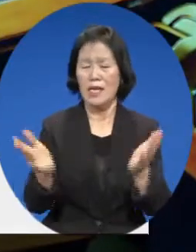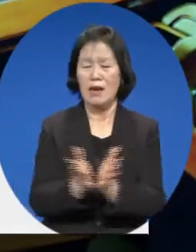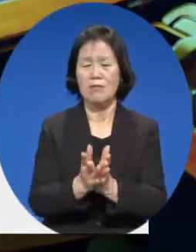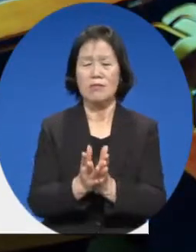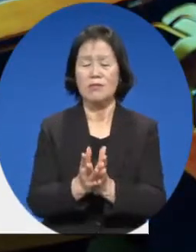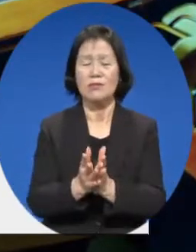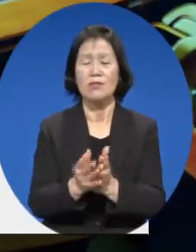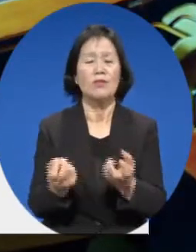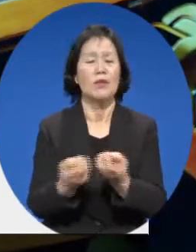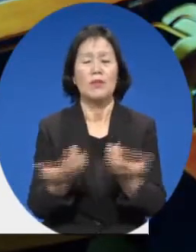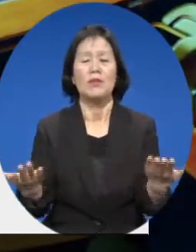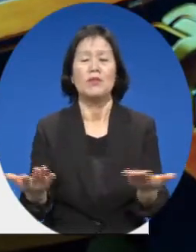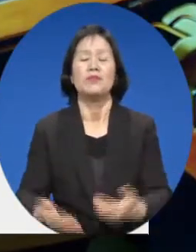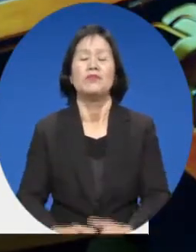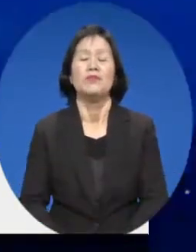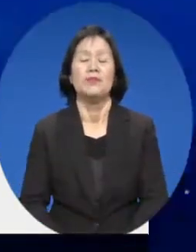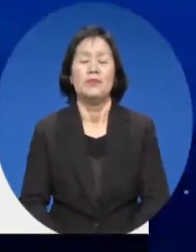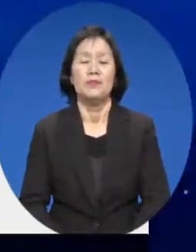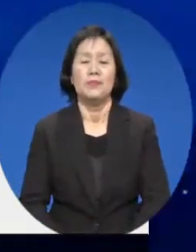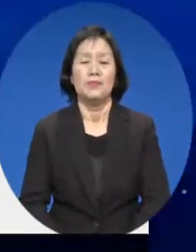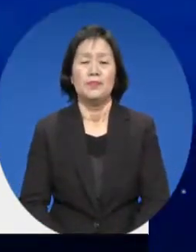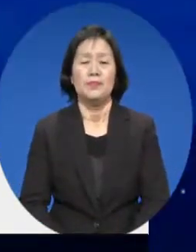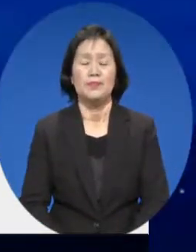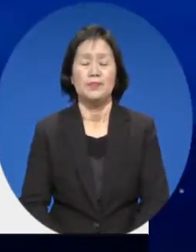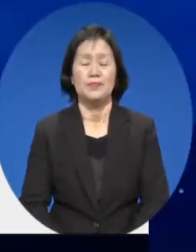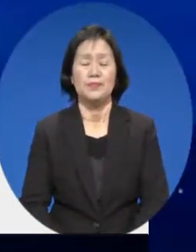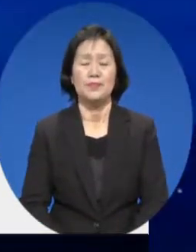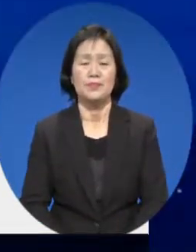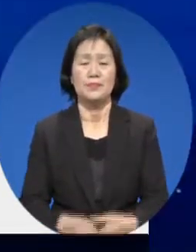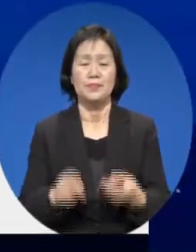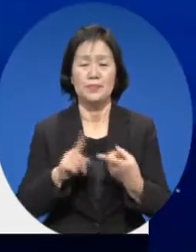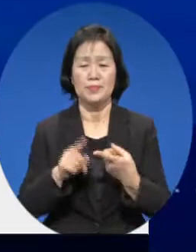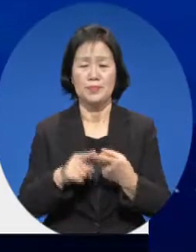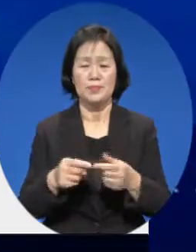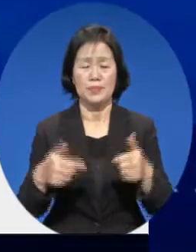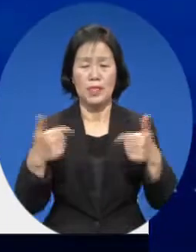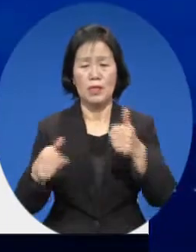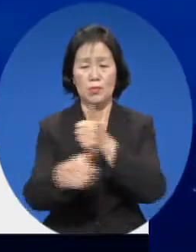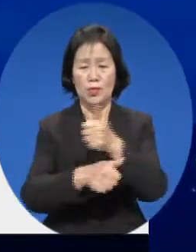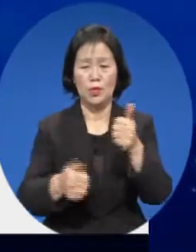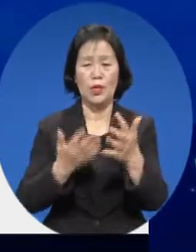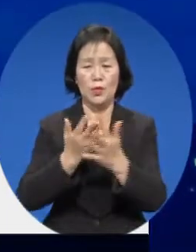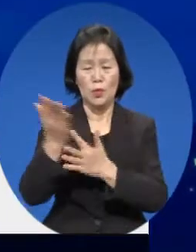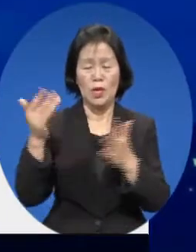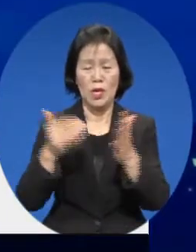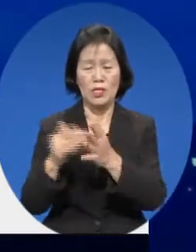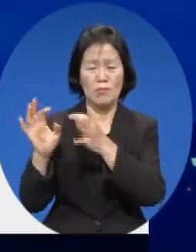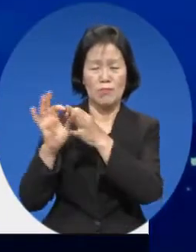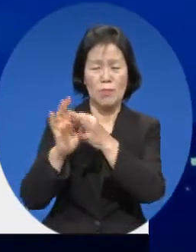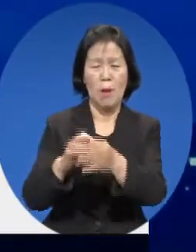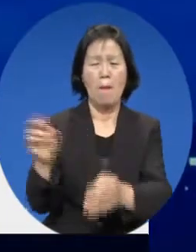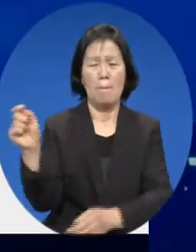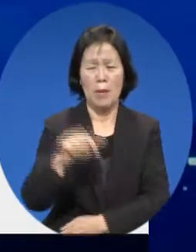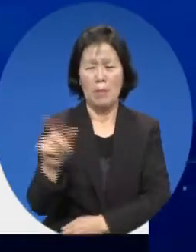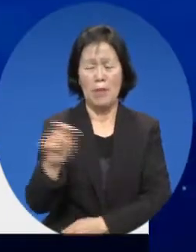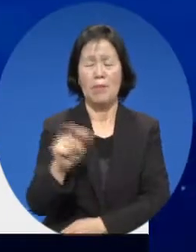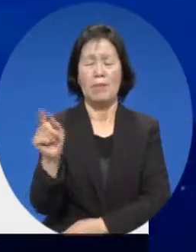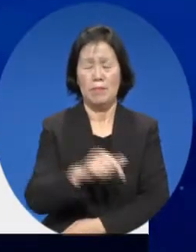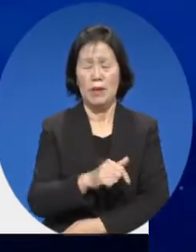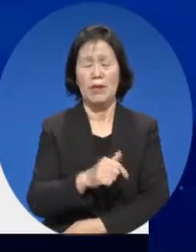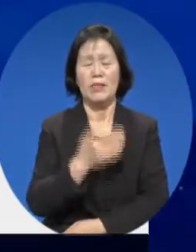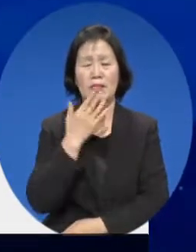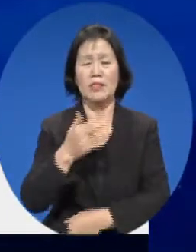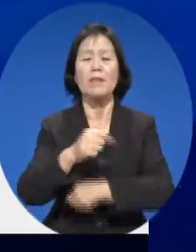상황이 수밖에 없는 왔으며 그렇군요 자 이렇게 일단 상해 년을 통과 까지 일사천리 로 된 상황에서 그렇다 갖는 주당은